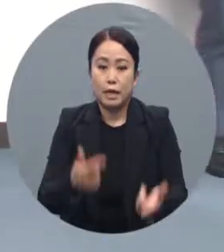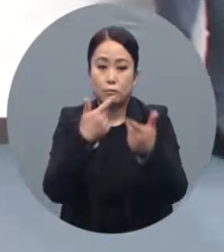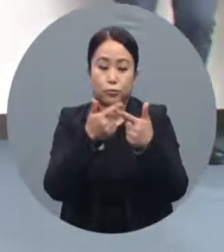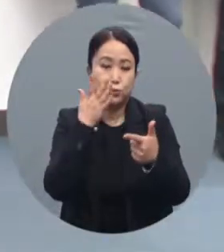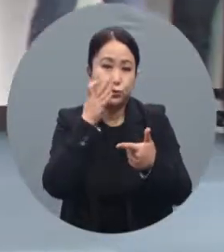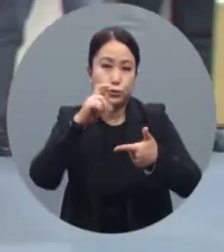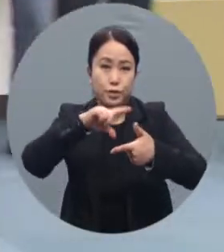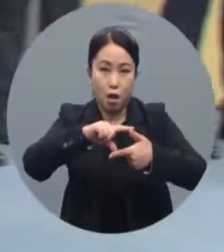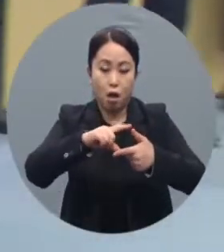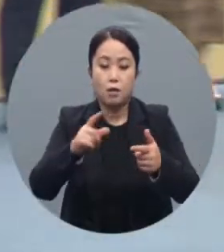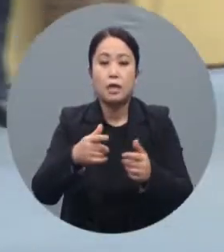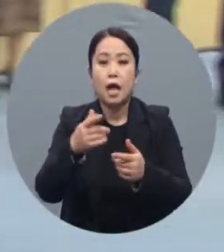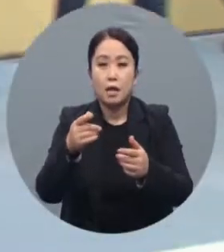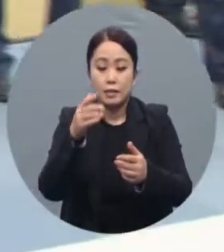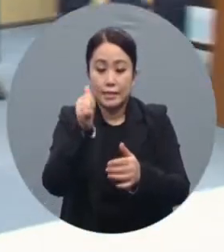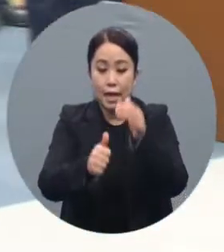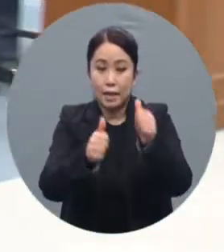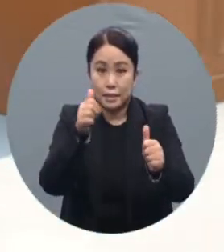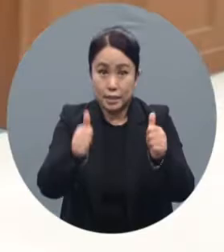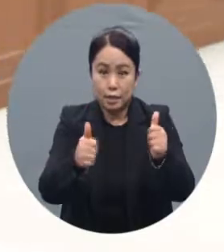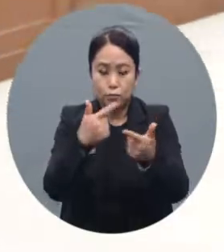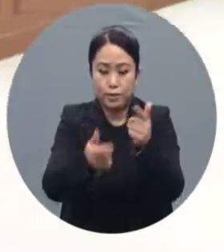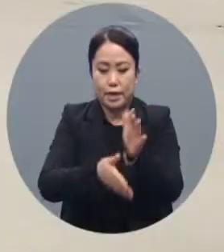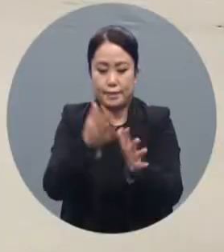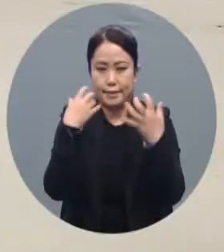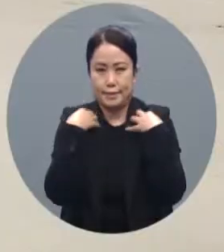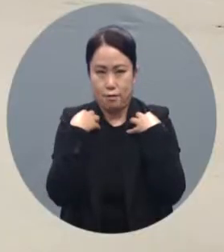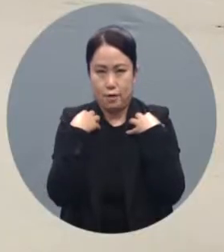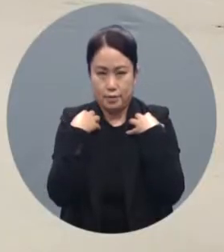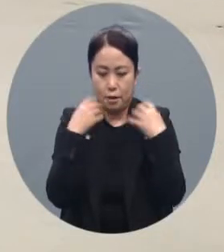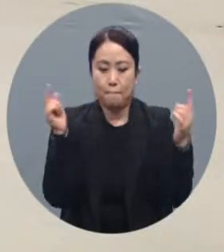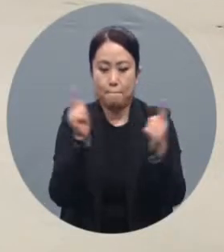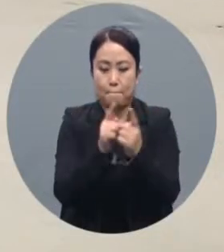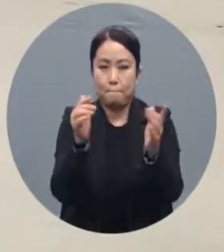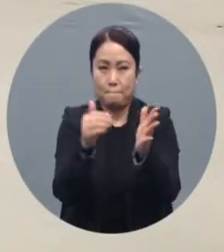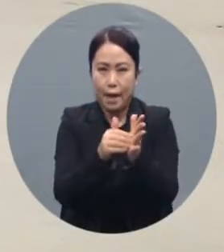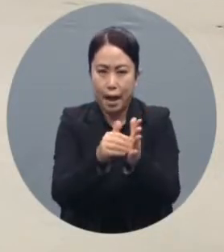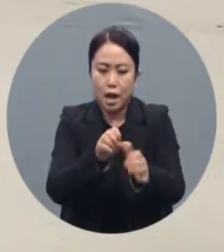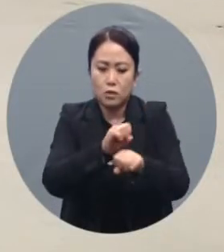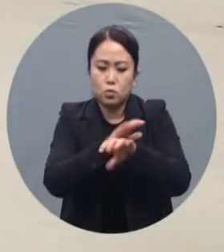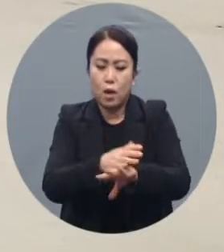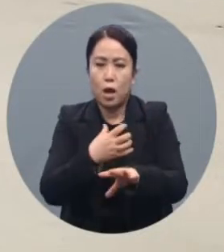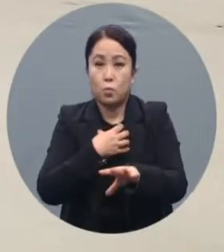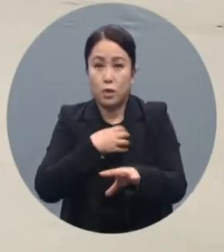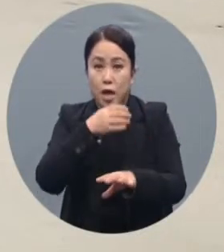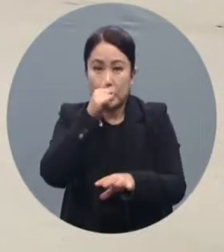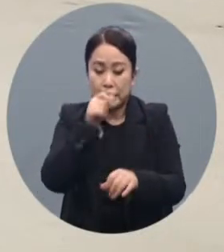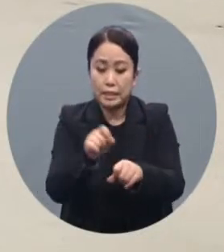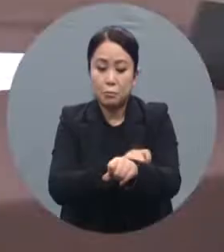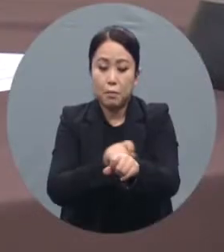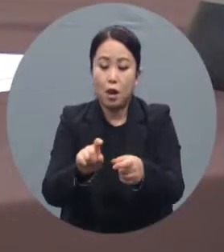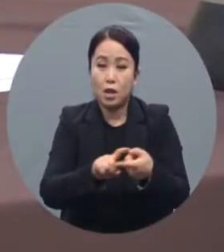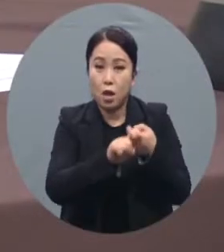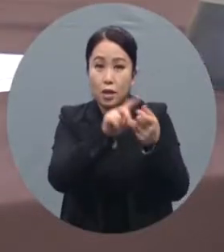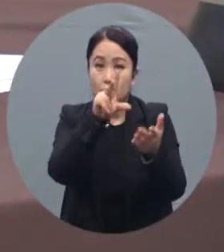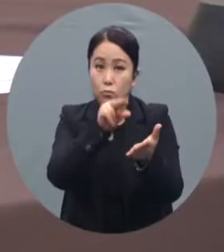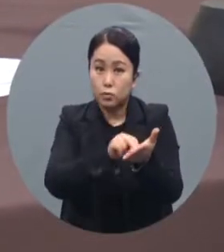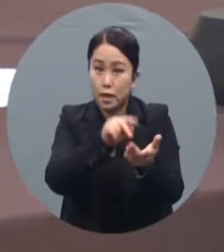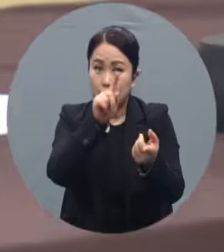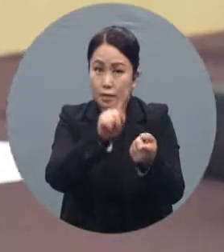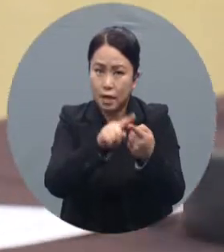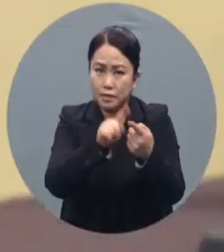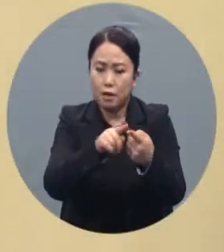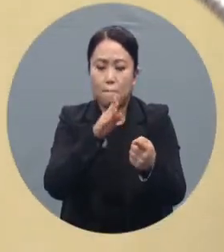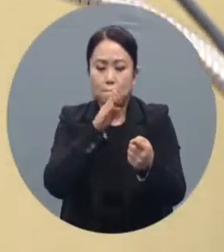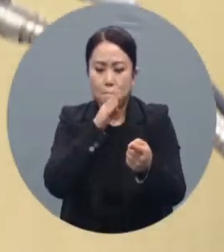부산, 울산, 경남의 단체장이 부산시청에서 만났습니다. 좌초 위기에 처한 특별연합 문제를 본격적으로